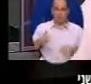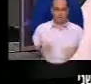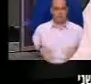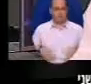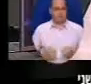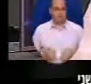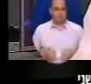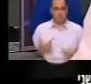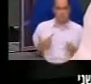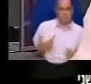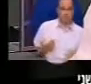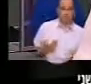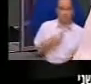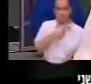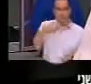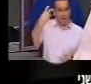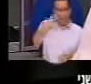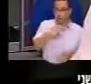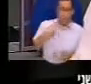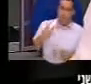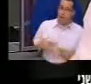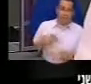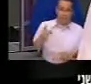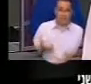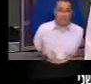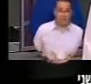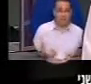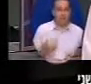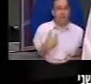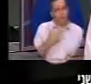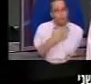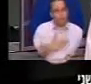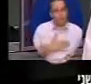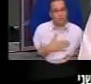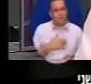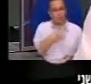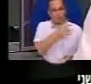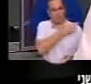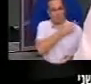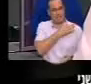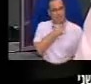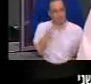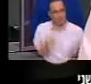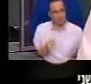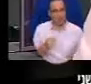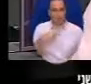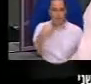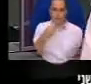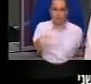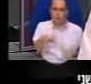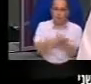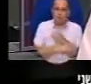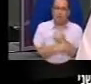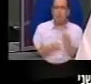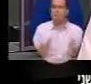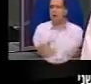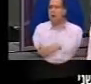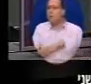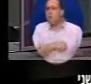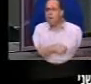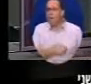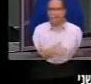בגלל הנשק. והערבי לא רגיל לדבר הזה. אנחנו גם רוצים שקצין הביטחון יבוא ויגיד לסטודנטים הערבים מה כואב להם גם